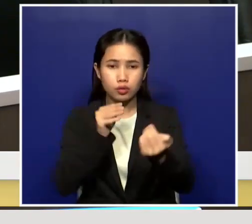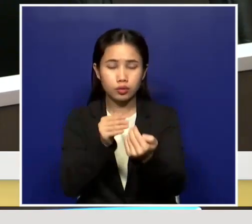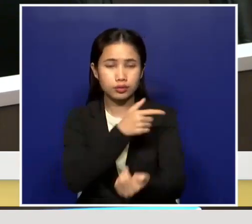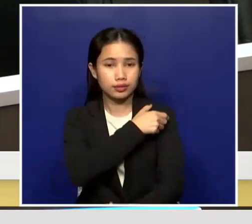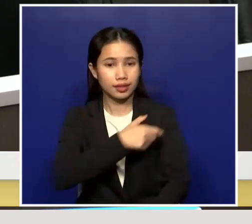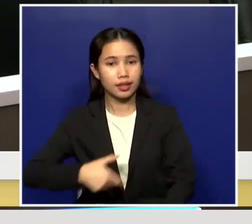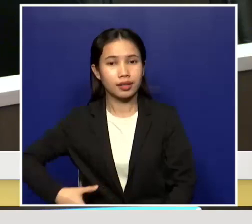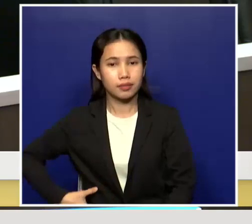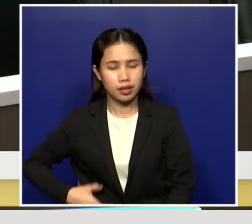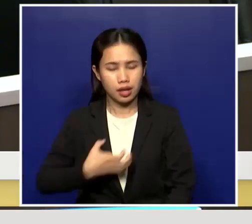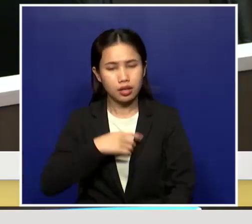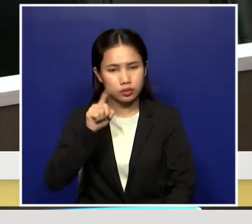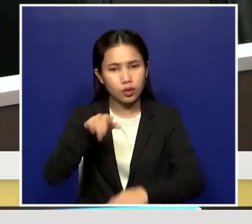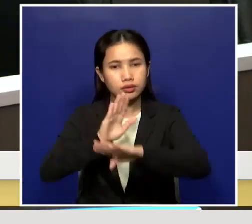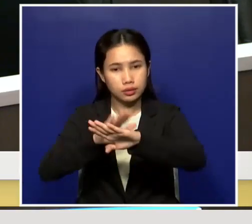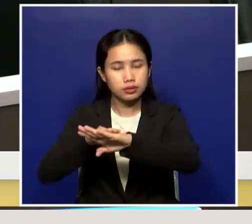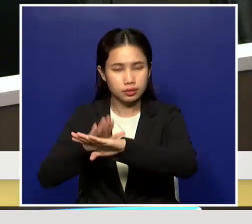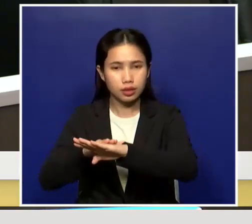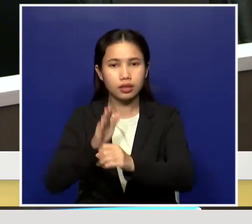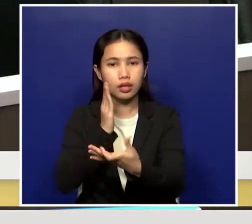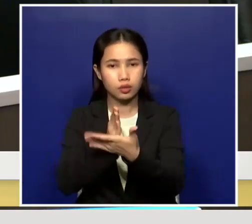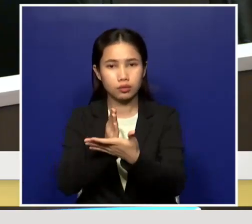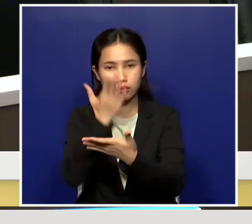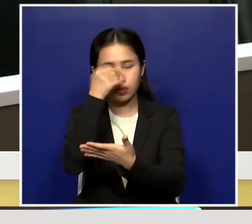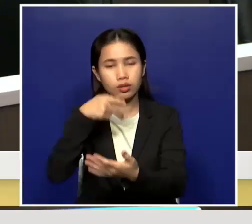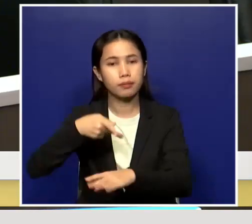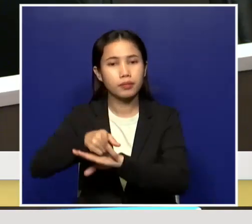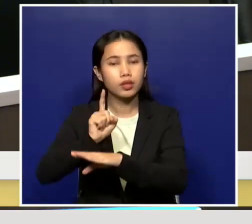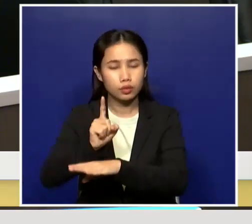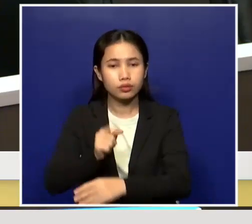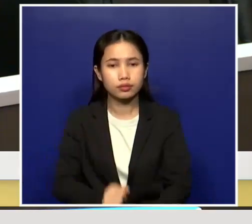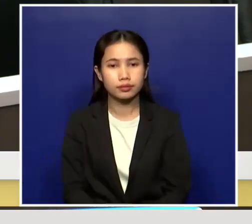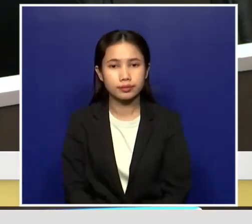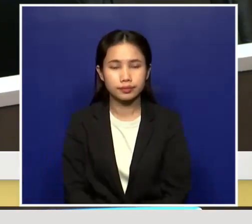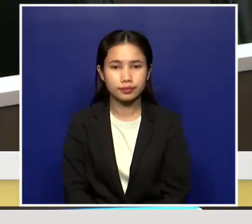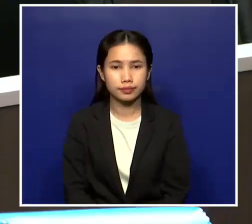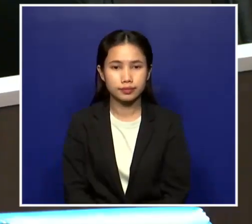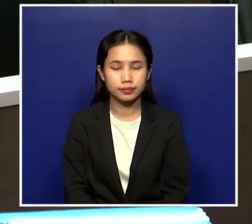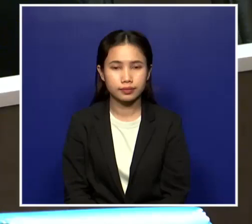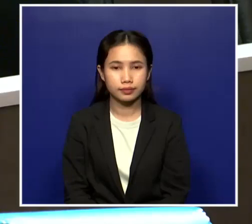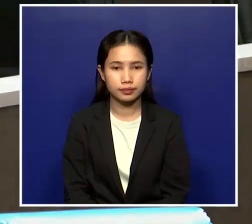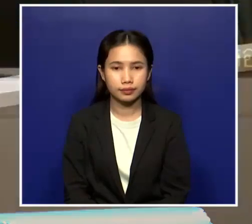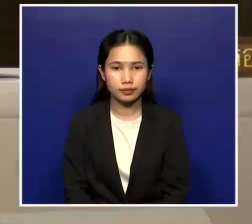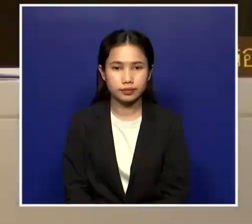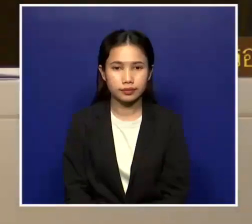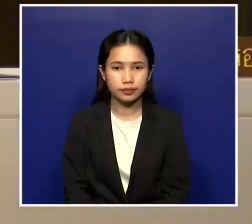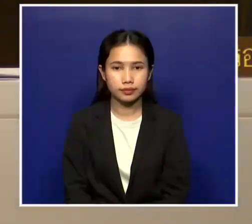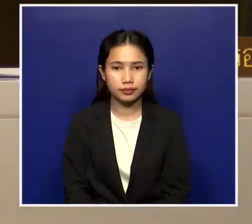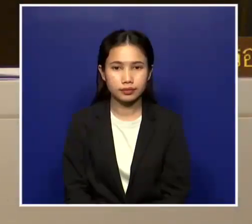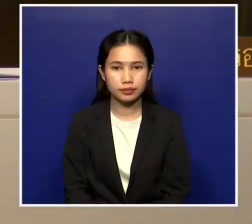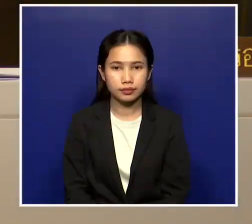เตือนผู้ไปให้หยุดการอภิปรายในเรื่องนี้ดีกว่าครับจะได้เป็นประโยชน์ต่อการประชุมของเราต่อไปครับ วันรุ่นสรยุท